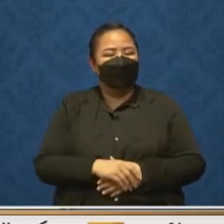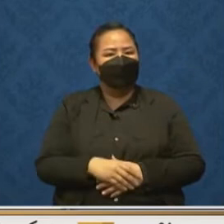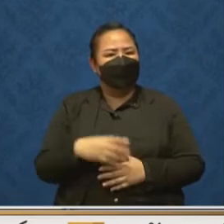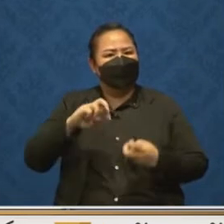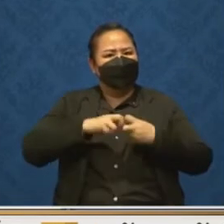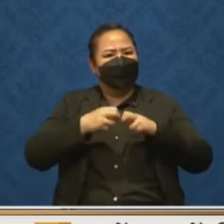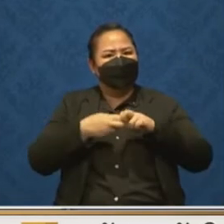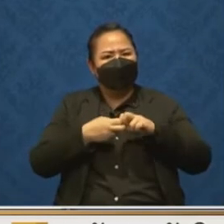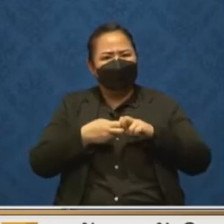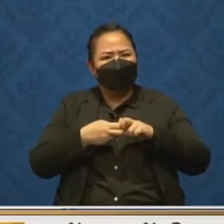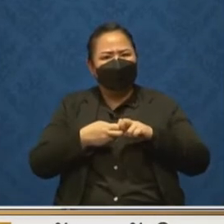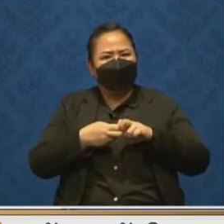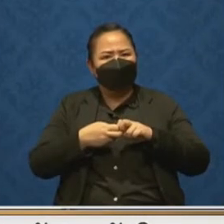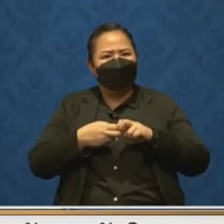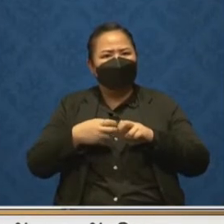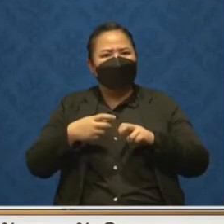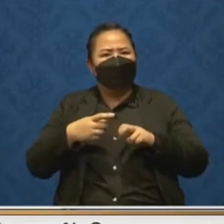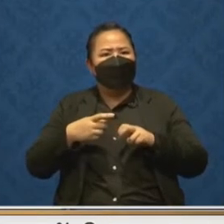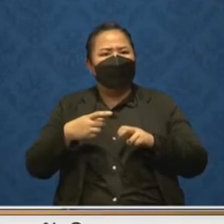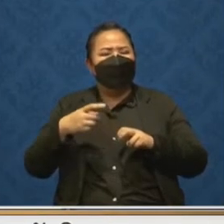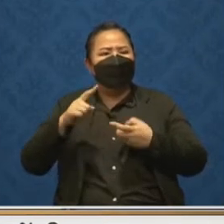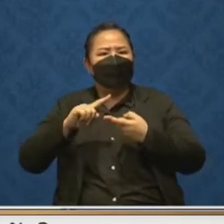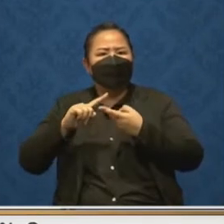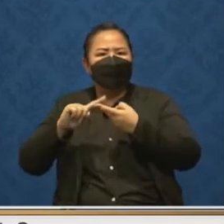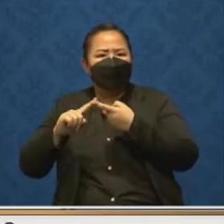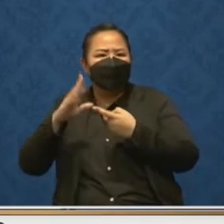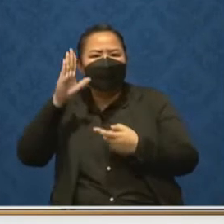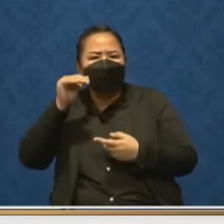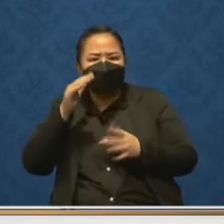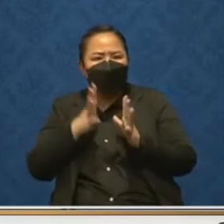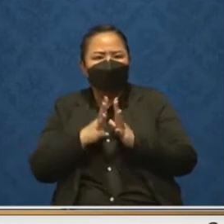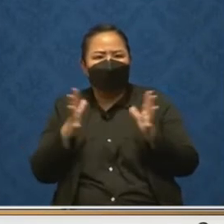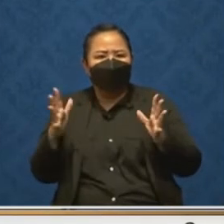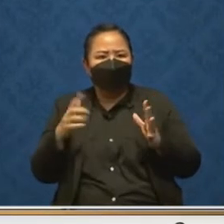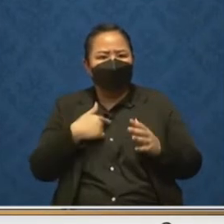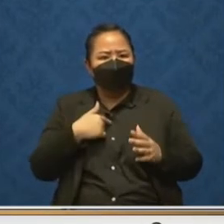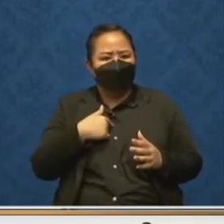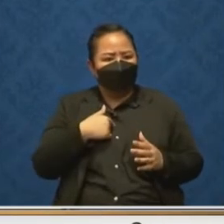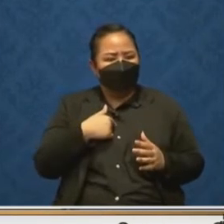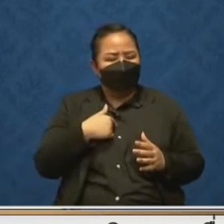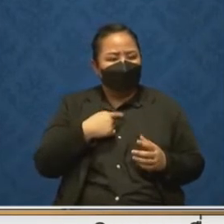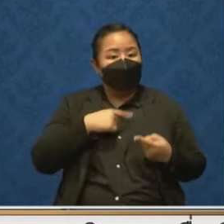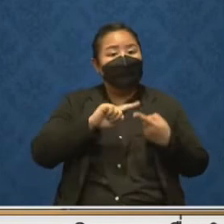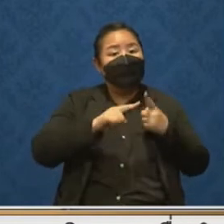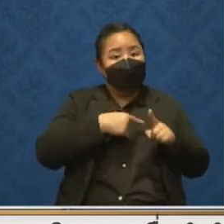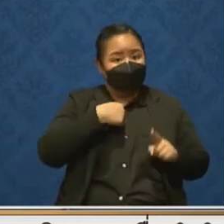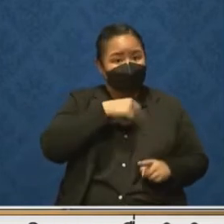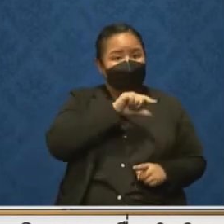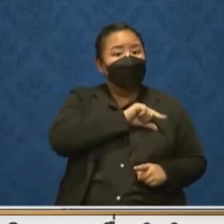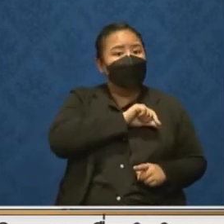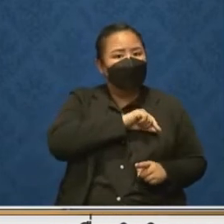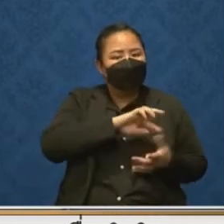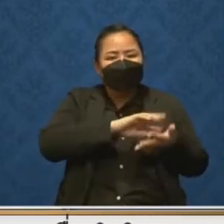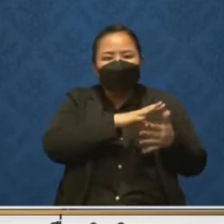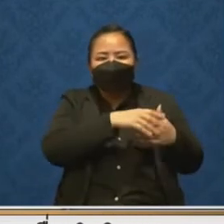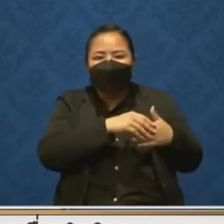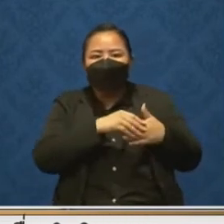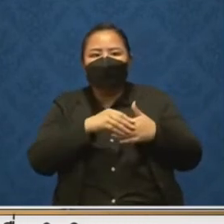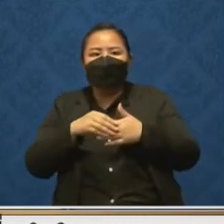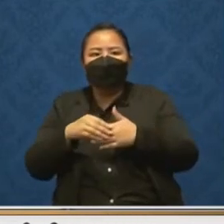ทฉันภาพ่อ ผู้ชายที่เปเสาร์สามาในบ้านเี้คะคุพ่อทําตาเขียวใส ซึ่จ้ว chw Springs